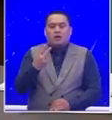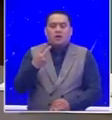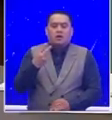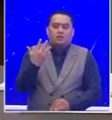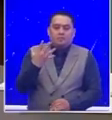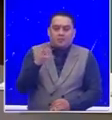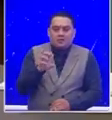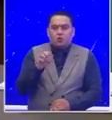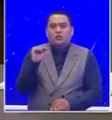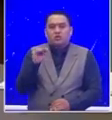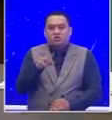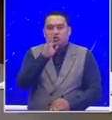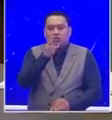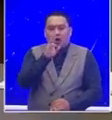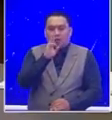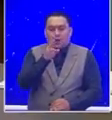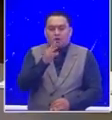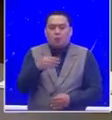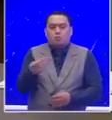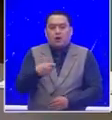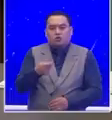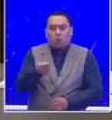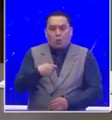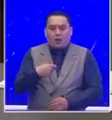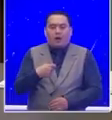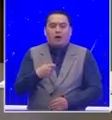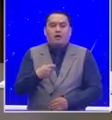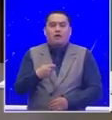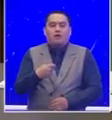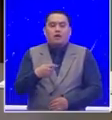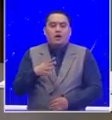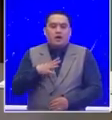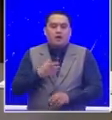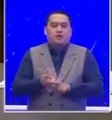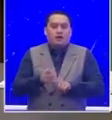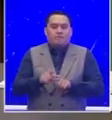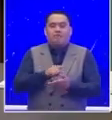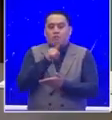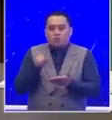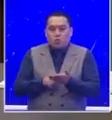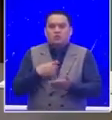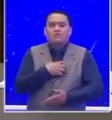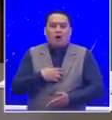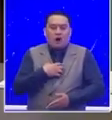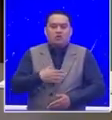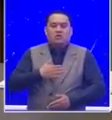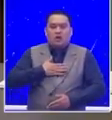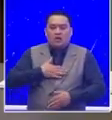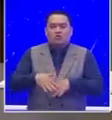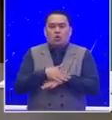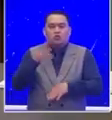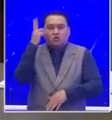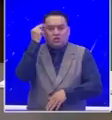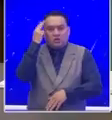Поддержкой для населения станет зарплата социального пособия в размере одной минимальной зарплаты. Это также актуально для нашей области, где